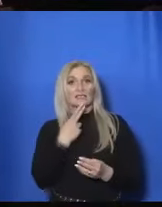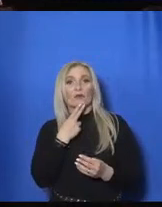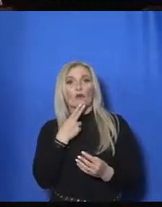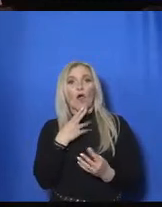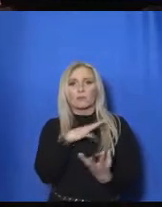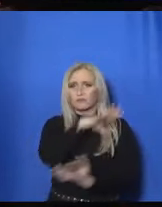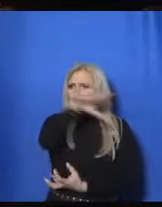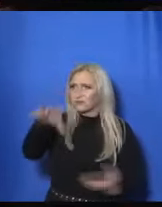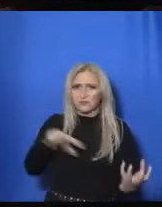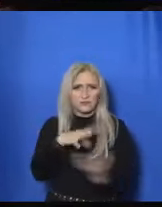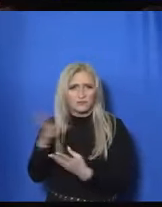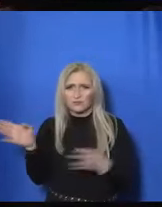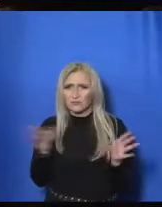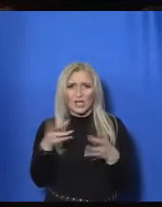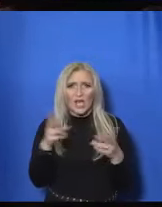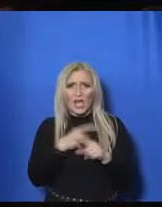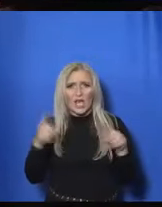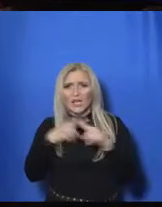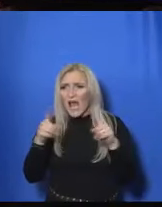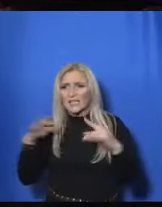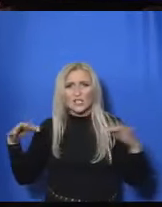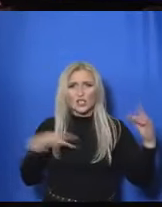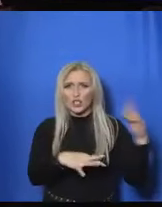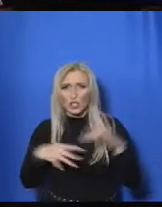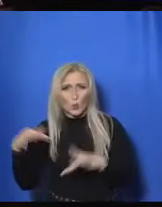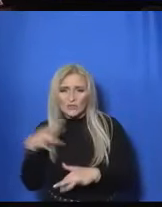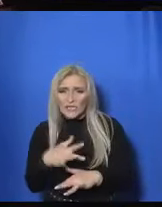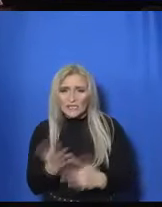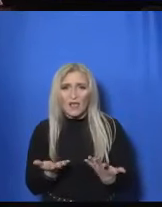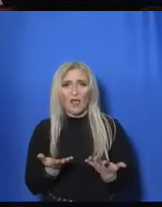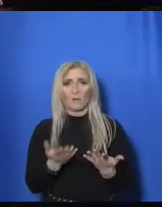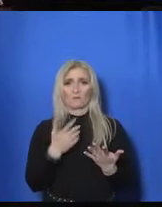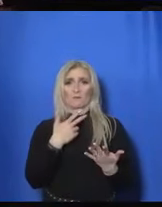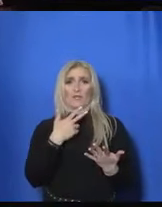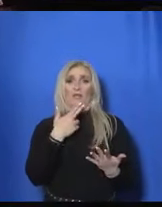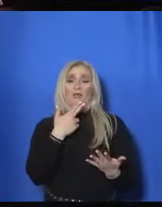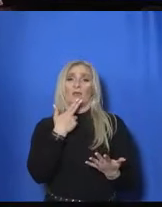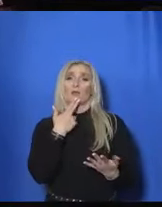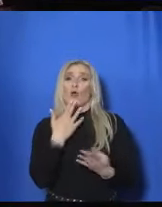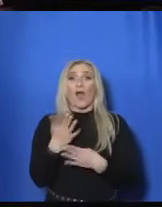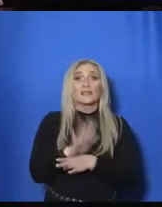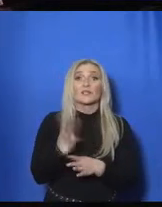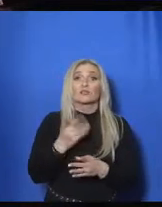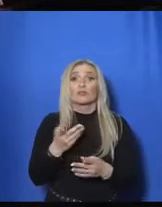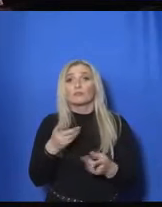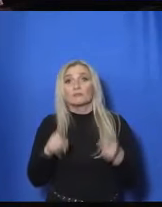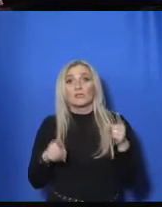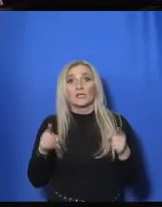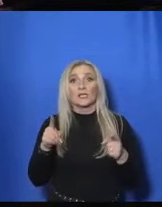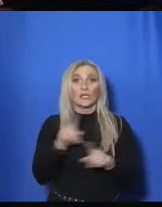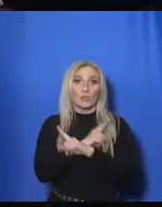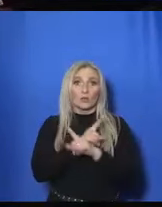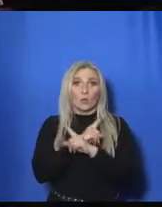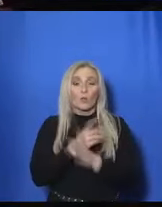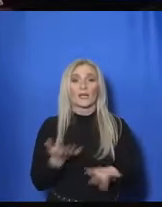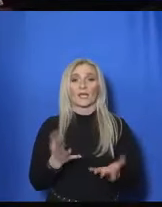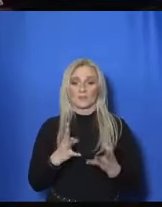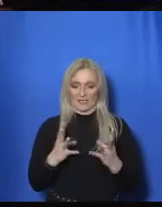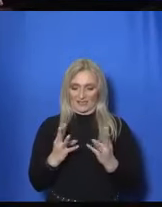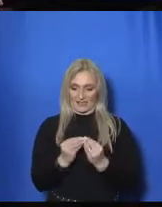vrtlogu silnih vjetrova. Zajednica koja je izložena gdjekada i pogibeljima.